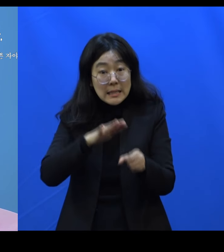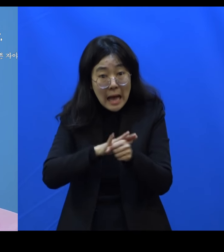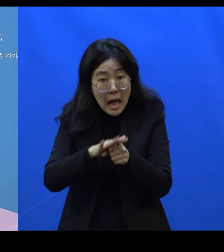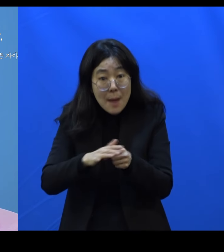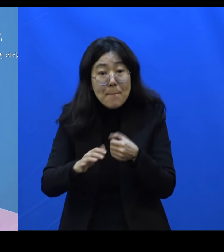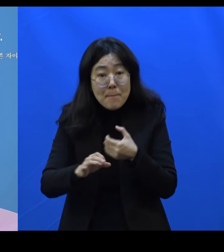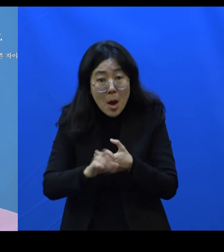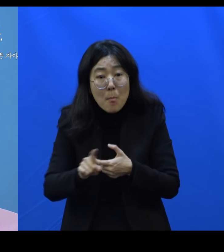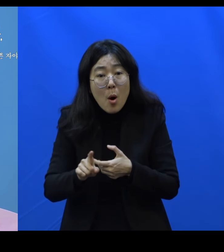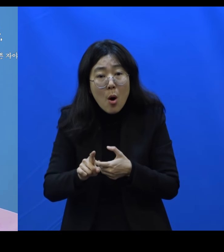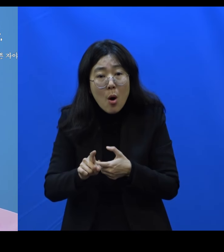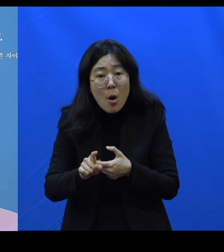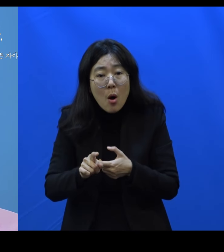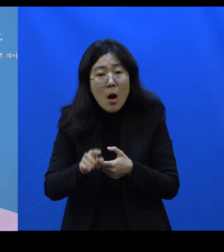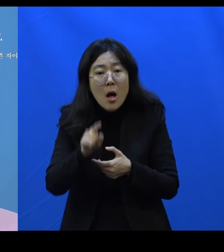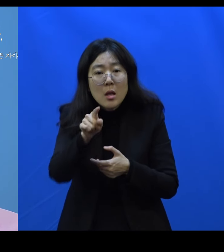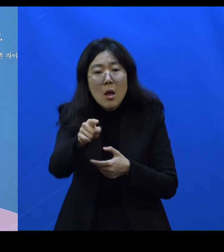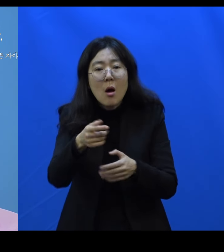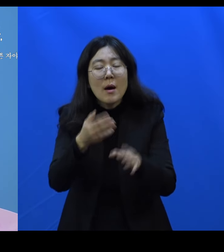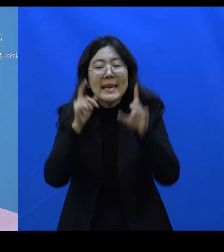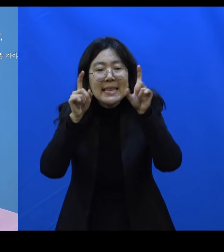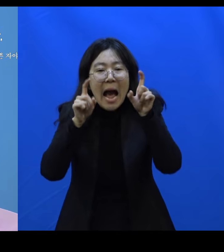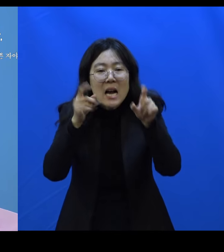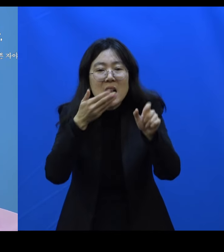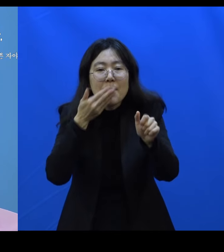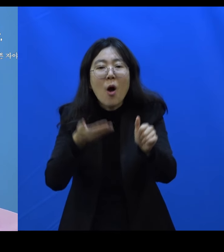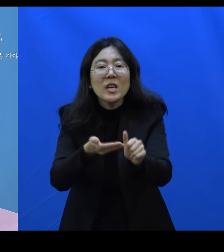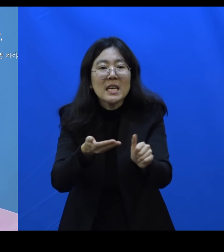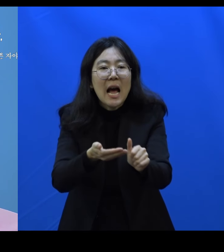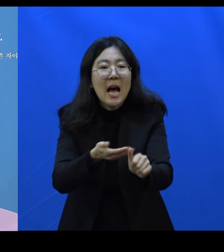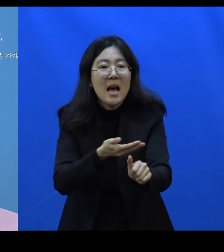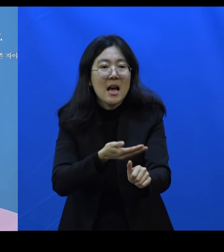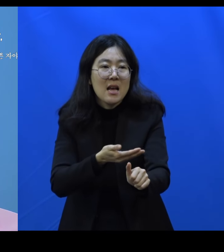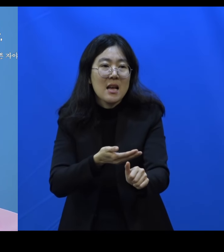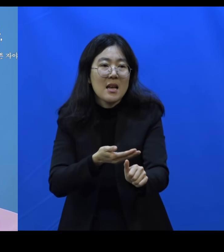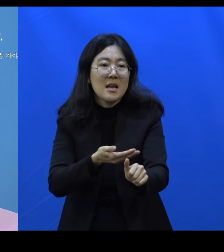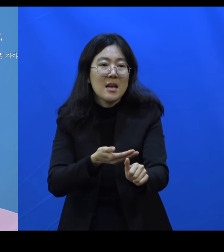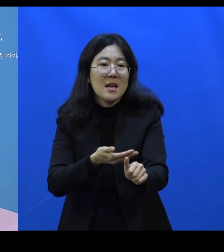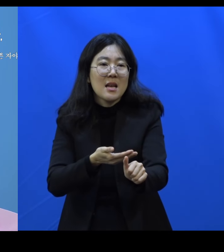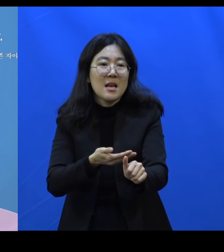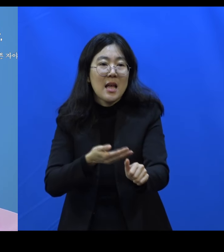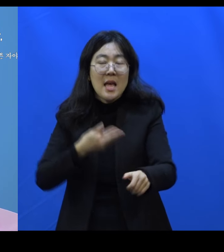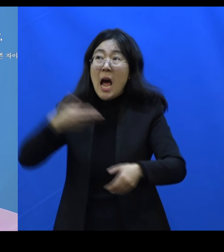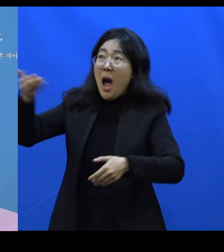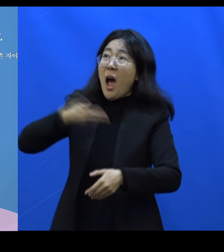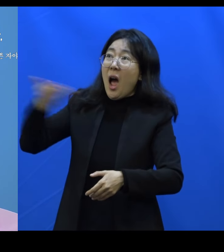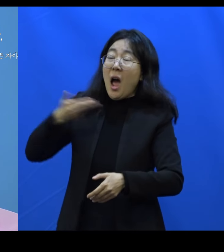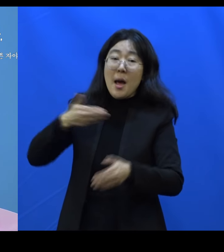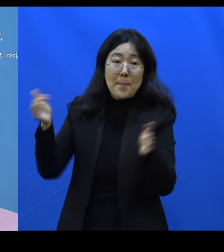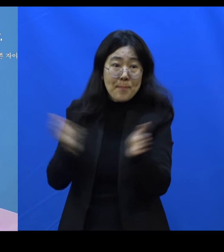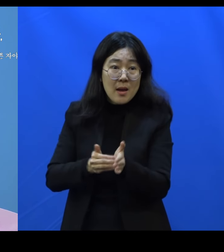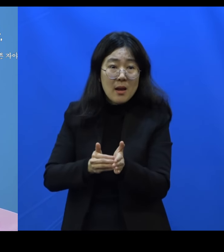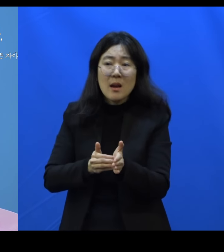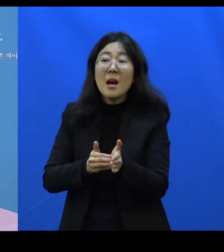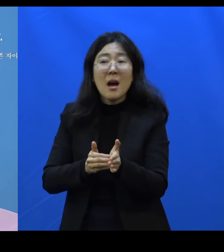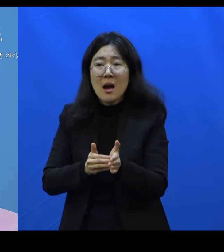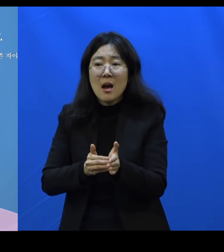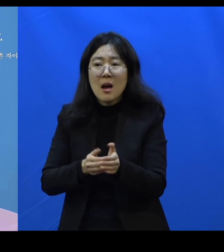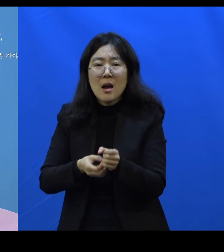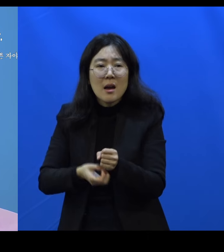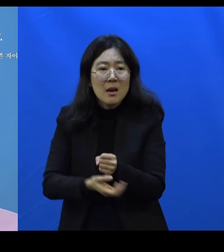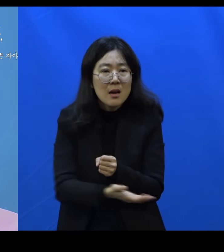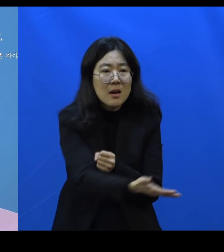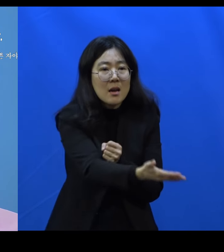새로운 국면이에요. 새로운 국면. 예수님의 제자로 예수님에게 양육을 받고 사랑을 받고 총애를